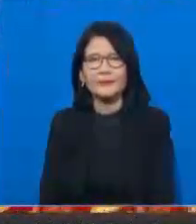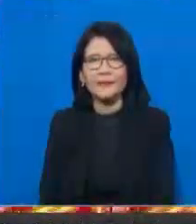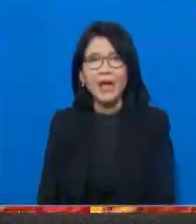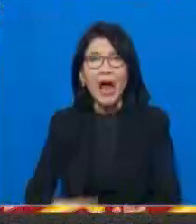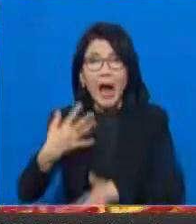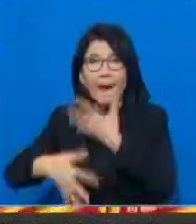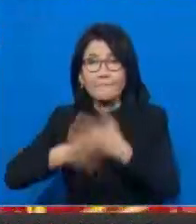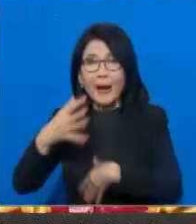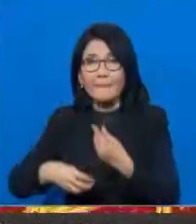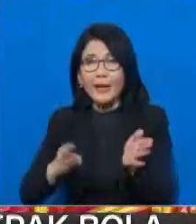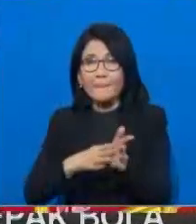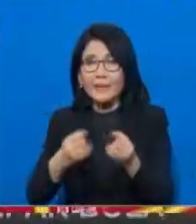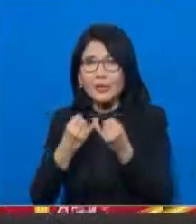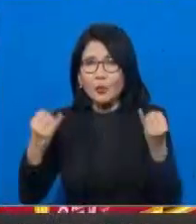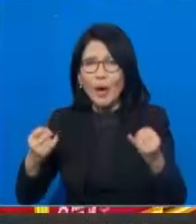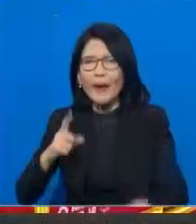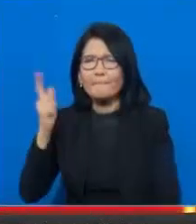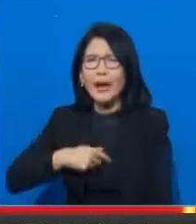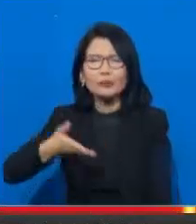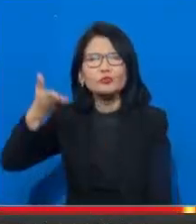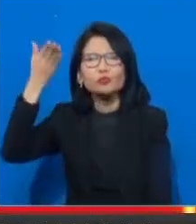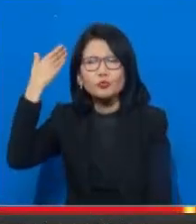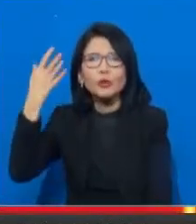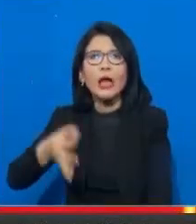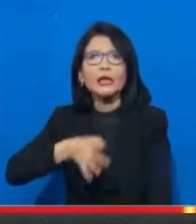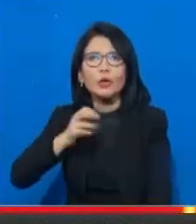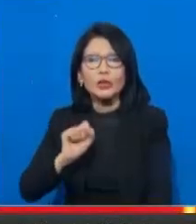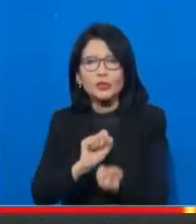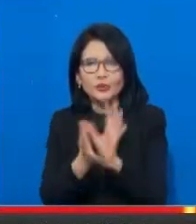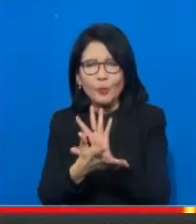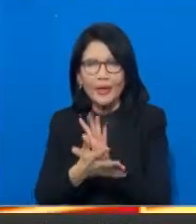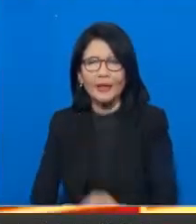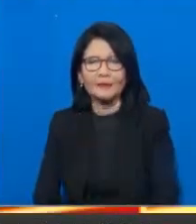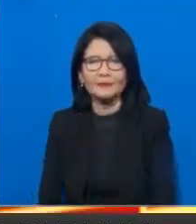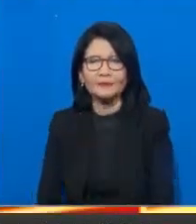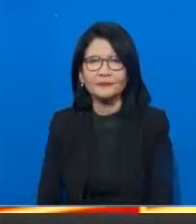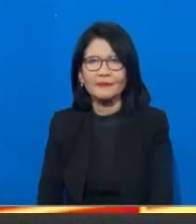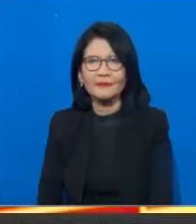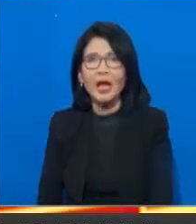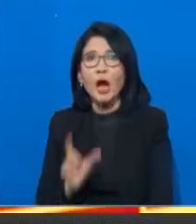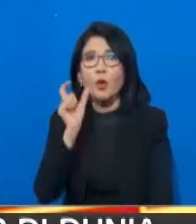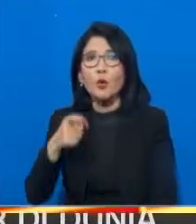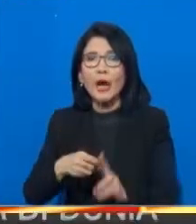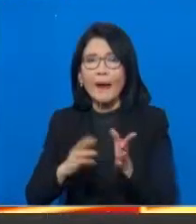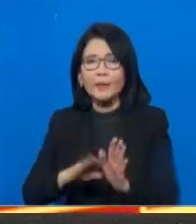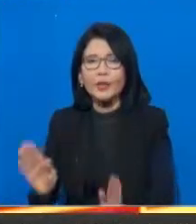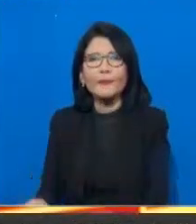Pabrik misoa tertua di Indonesia berada di kota Surabaya. CV Marga Mulia. UKM ini berdiri sejak